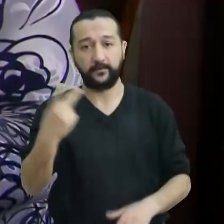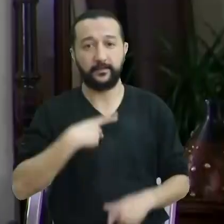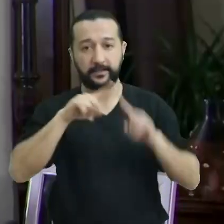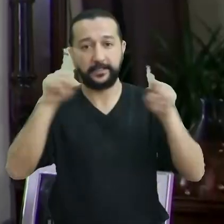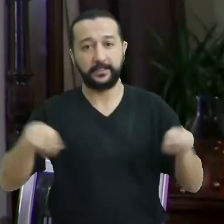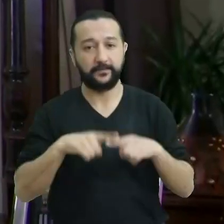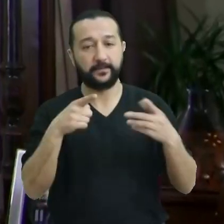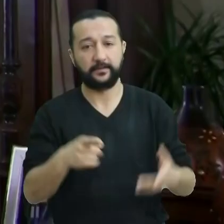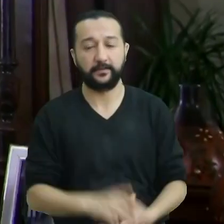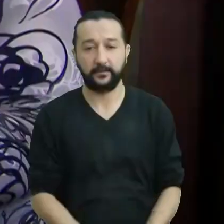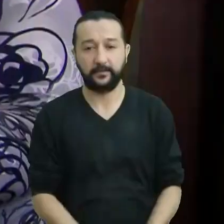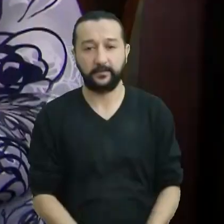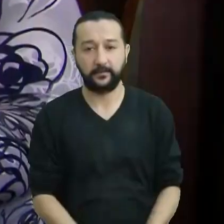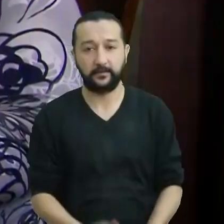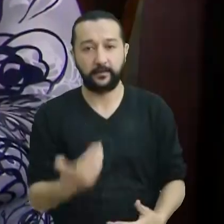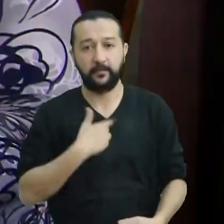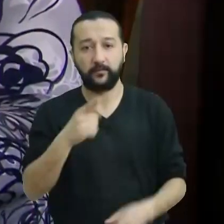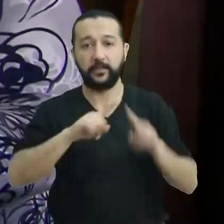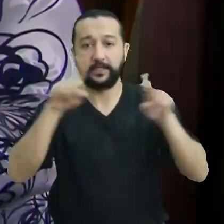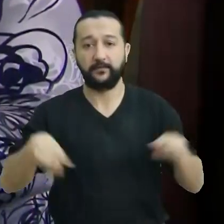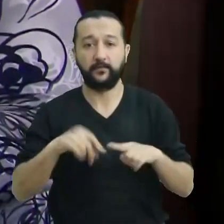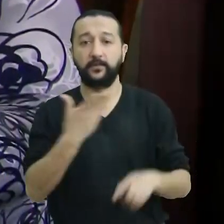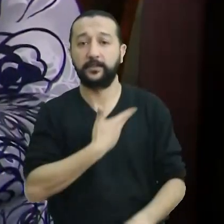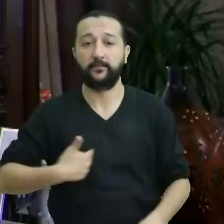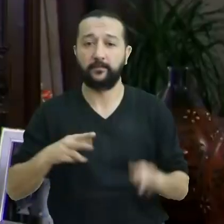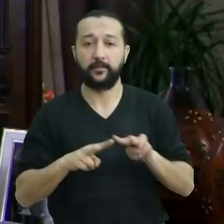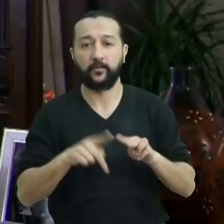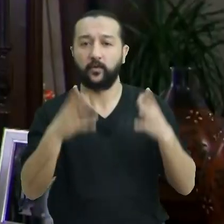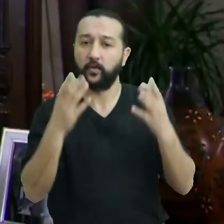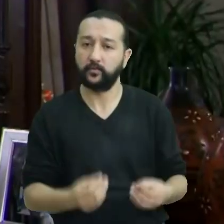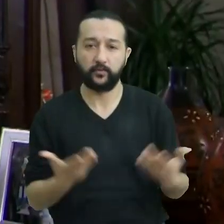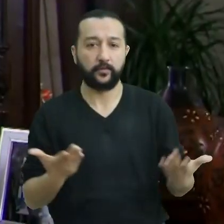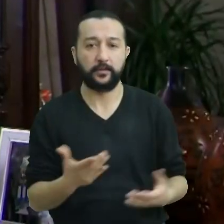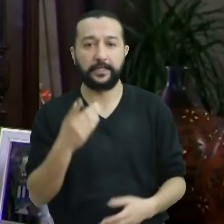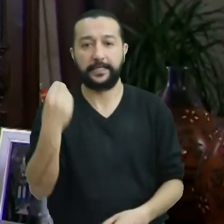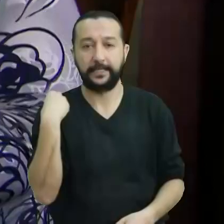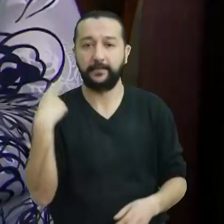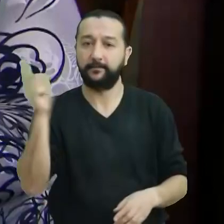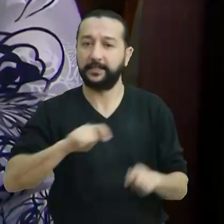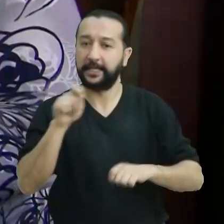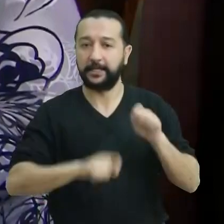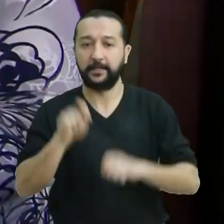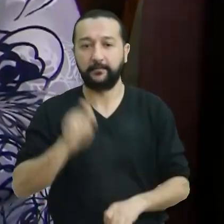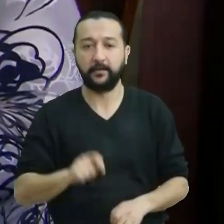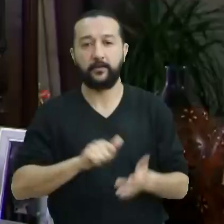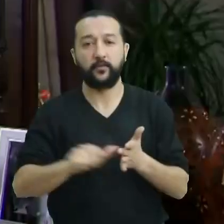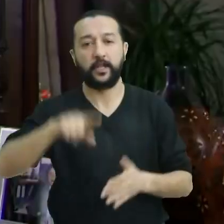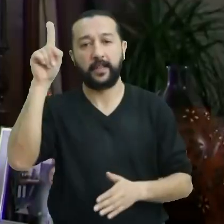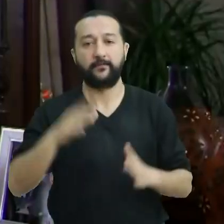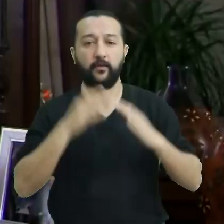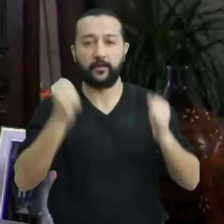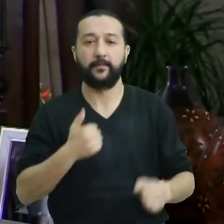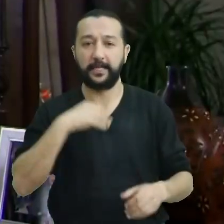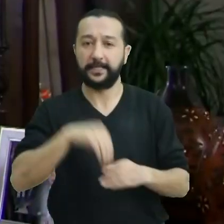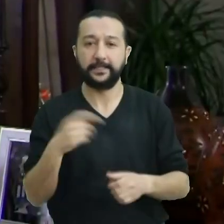fotoğrafımızın çerçevesi. Ben bu çerçeveyi çok seviyorum Mahmut. Olsun. Yenisini yaparım. Bütün gün evde oturuyorum.